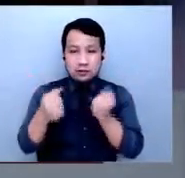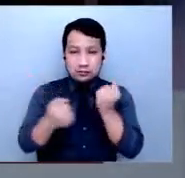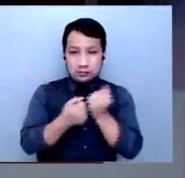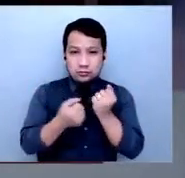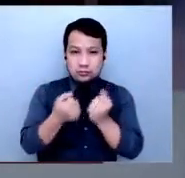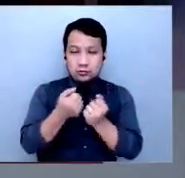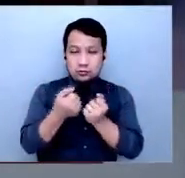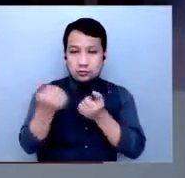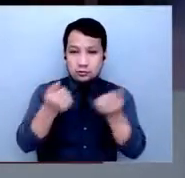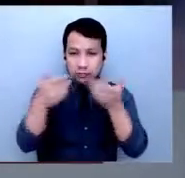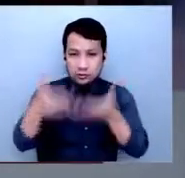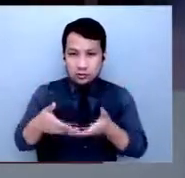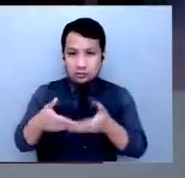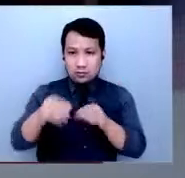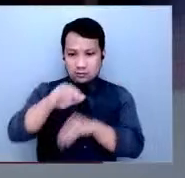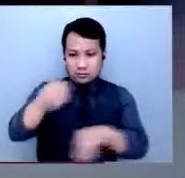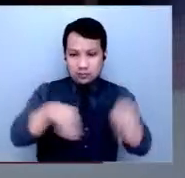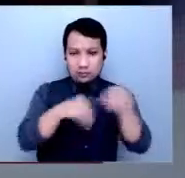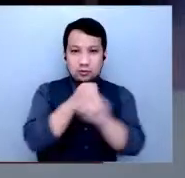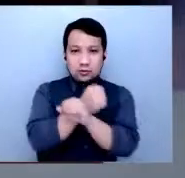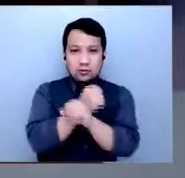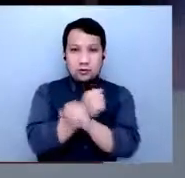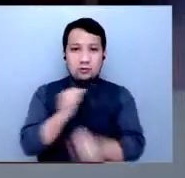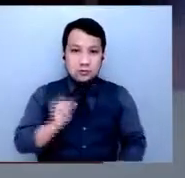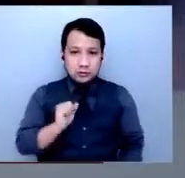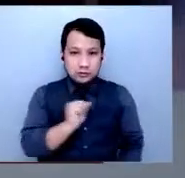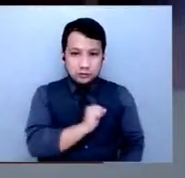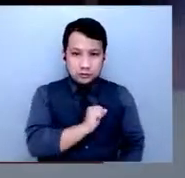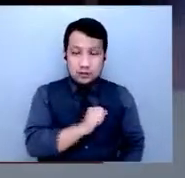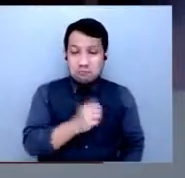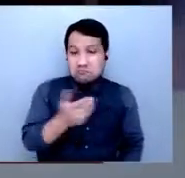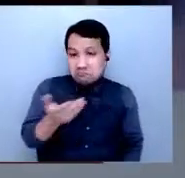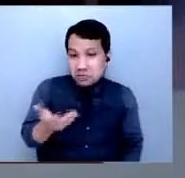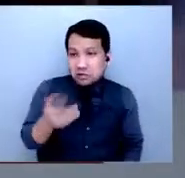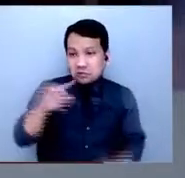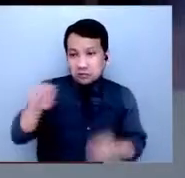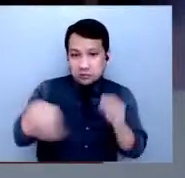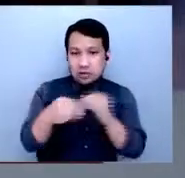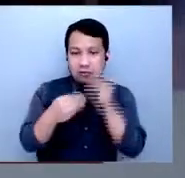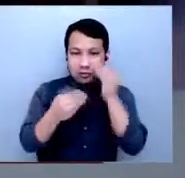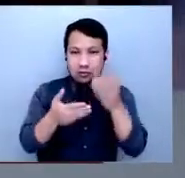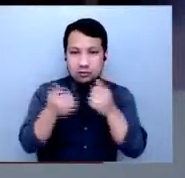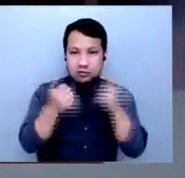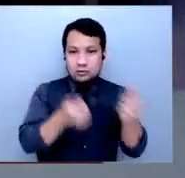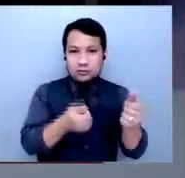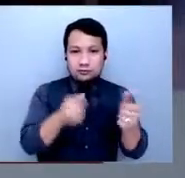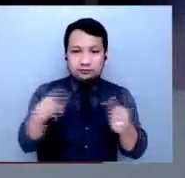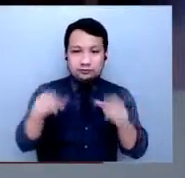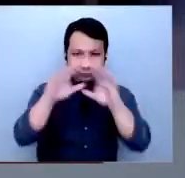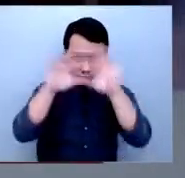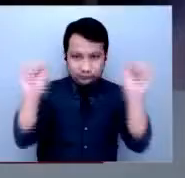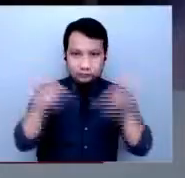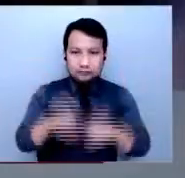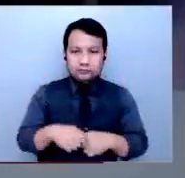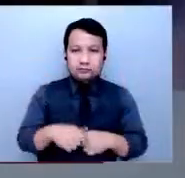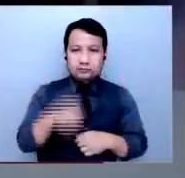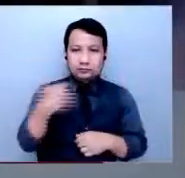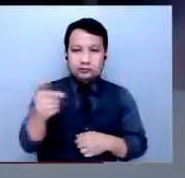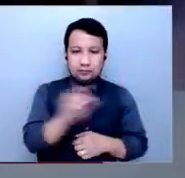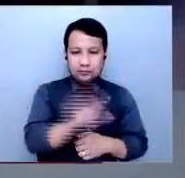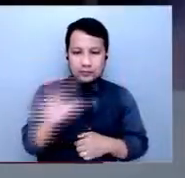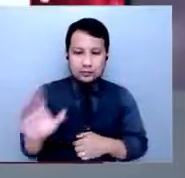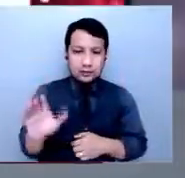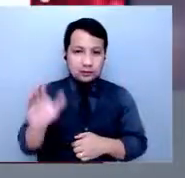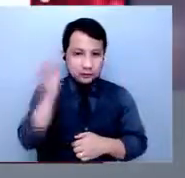ilang sumubstitute para makatakbo sa Senado. Meron din namang humabol para sa karera sa pagkapangulo. Nasa frontline ng balitang yan,